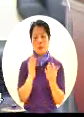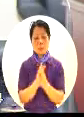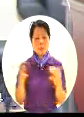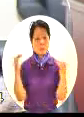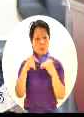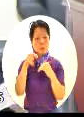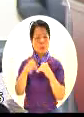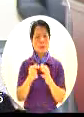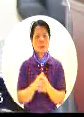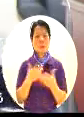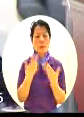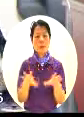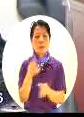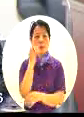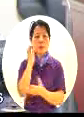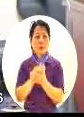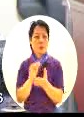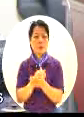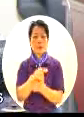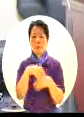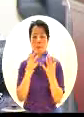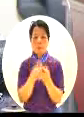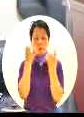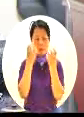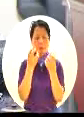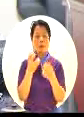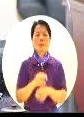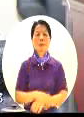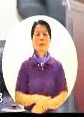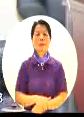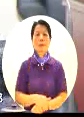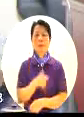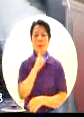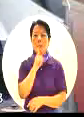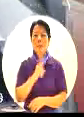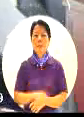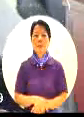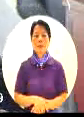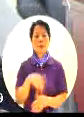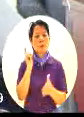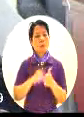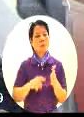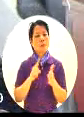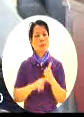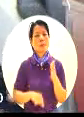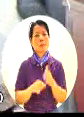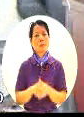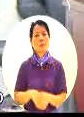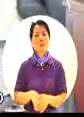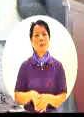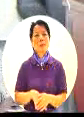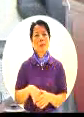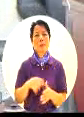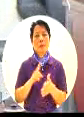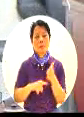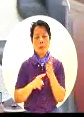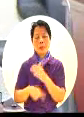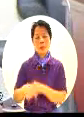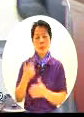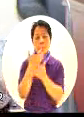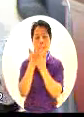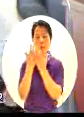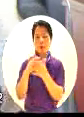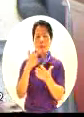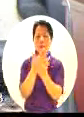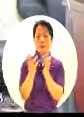的哈，包括很多朋友都非常惊讶。啊，伊讲。简单一个迄个装置的艺术了哈，